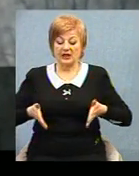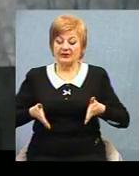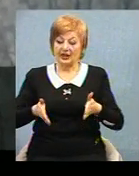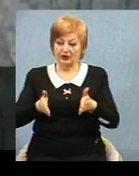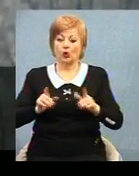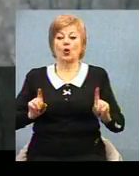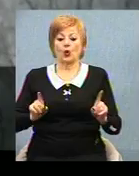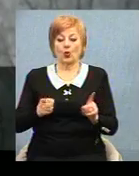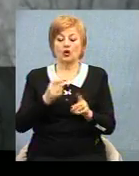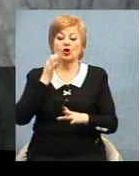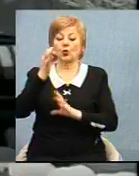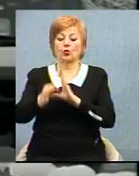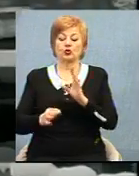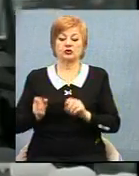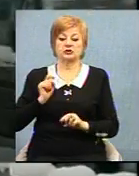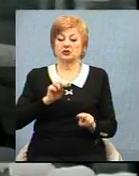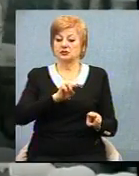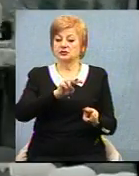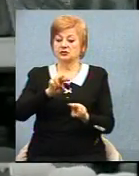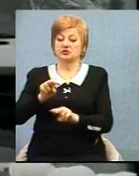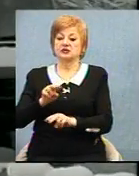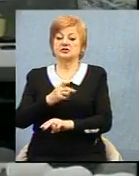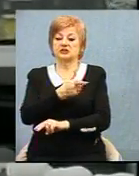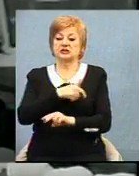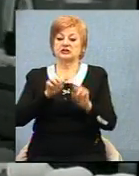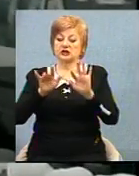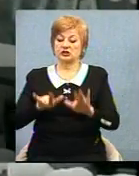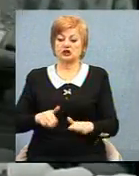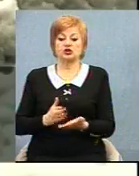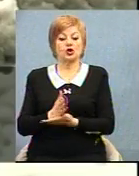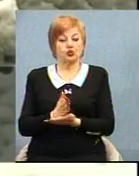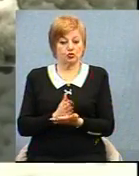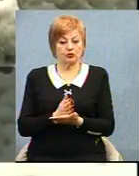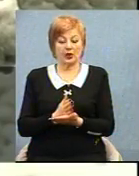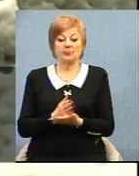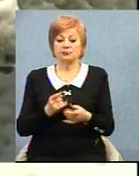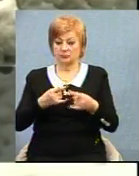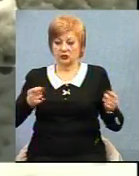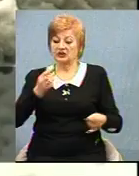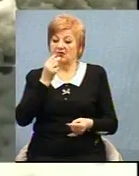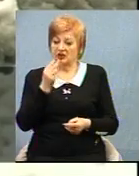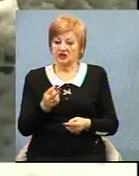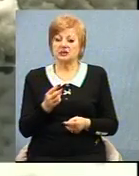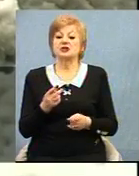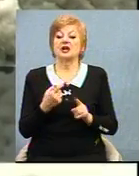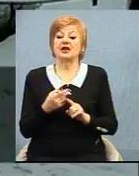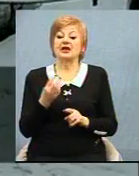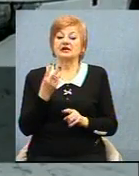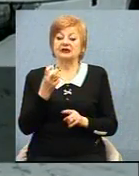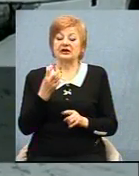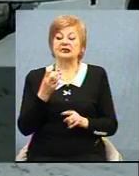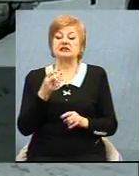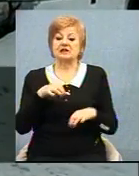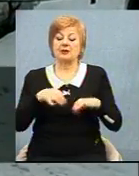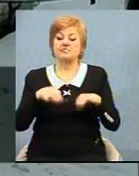області організовано цілодобове чергування диспетчерської служби, номери котрої зазначені на екрані. У режимі готовності майже 300 одиниць